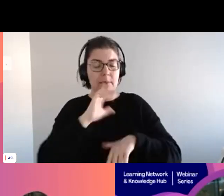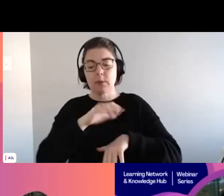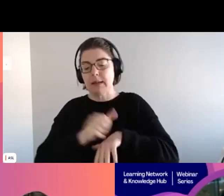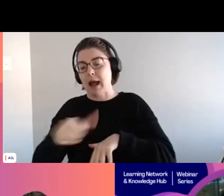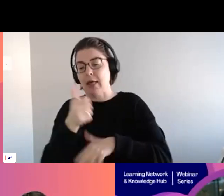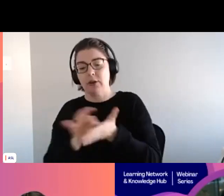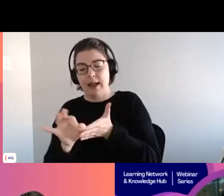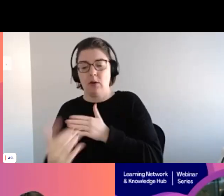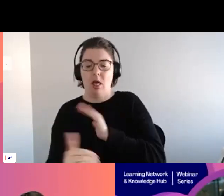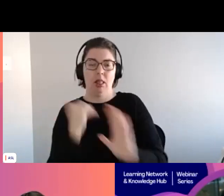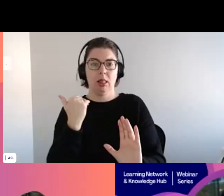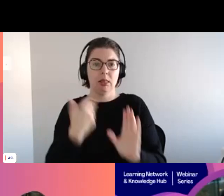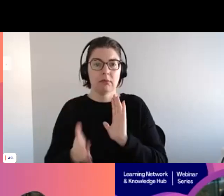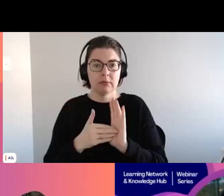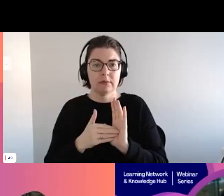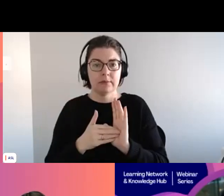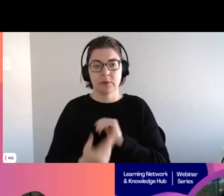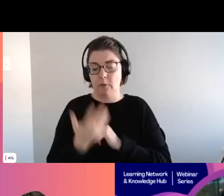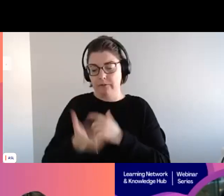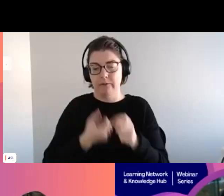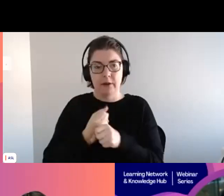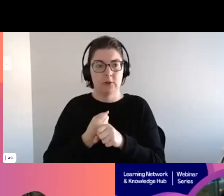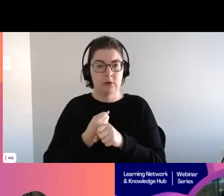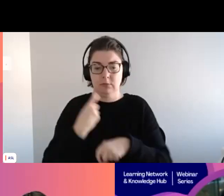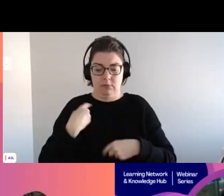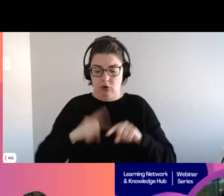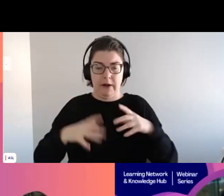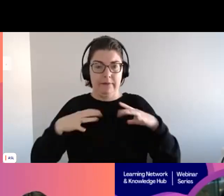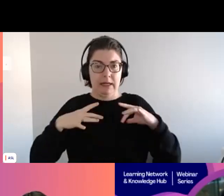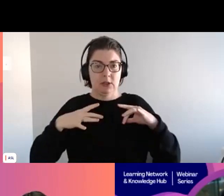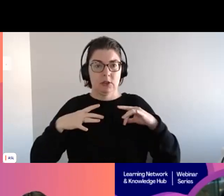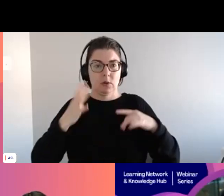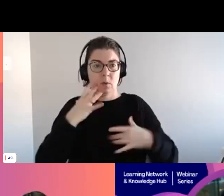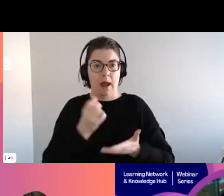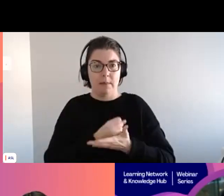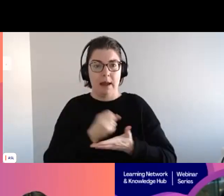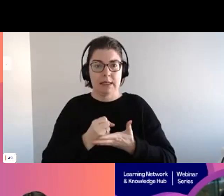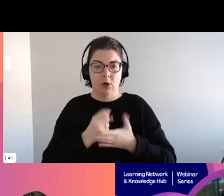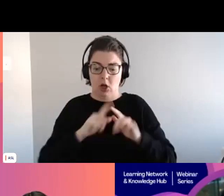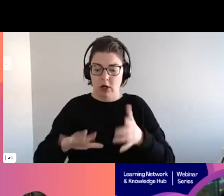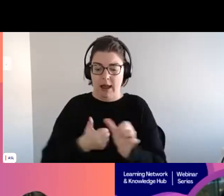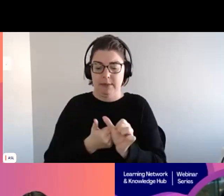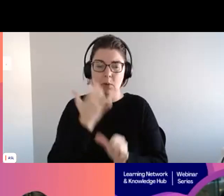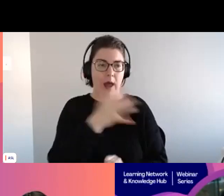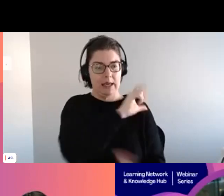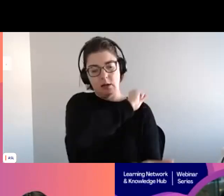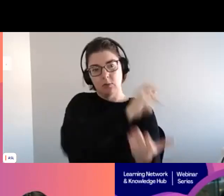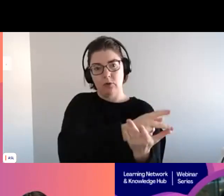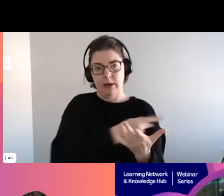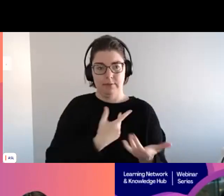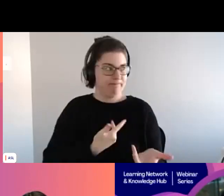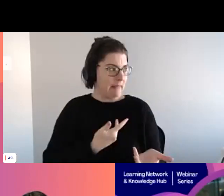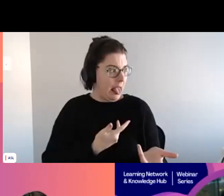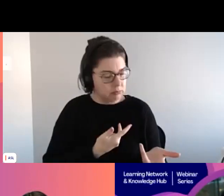oublié de j'essaie de bloquer ces lettres également à la poste ça n'a pas fonctionné et pendant 5 ans je ne pouvais pas prendre de vacances car je ne pouvais pas